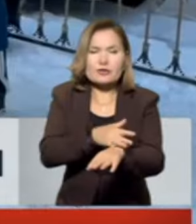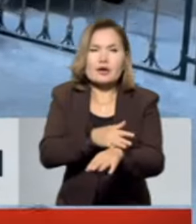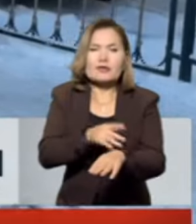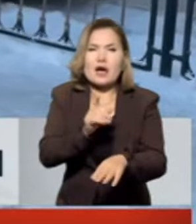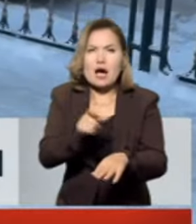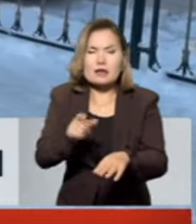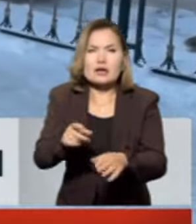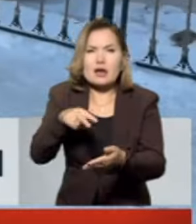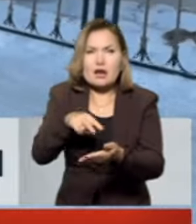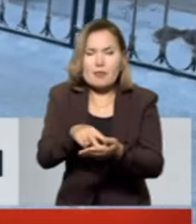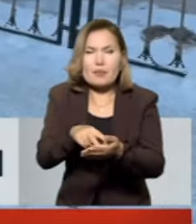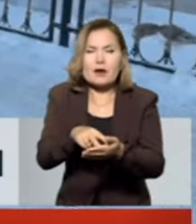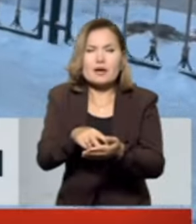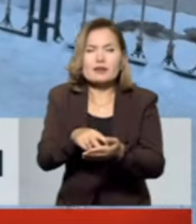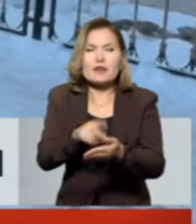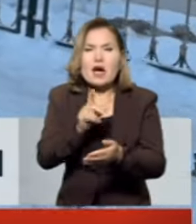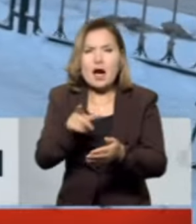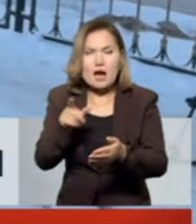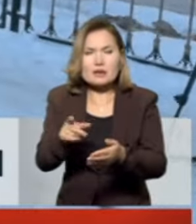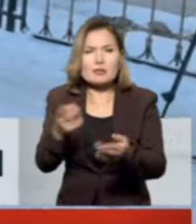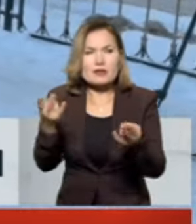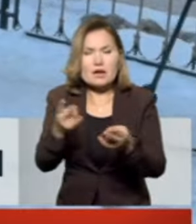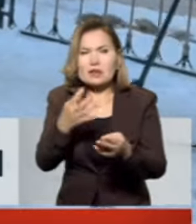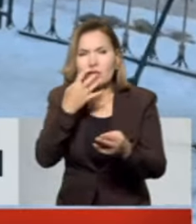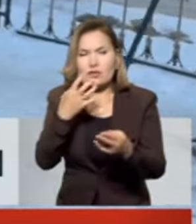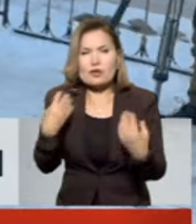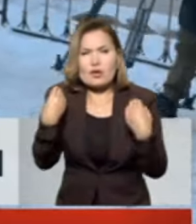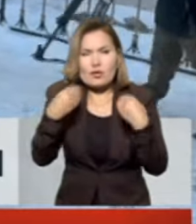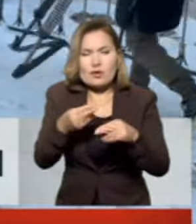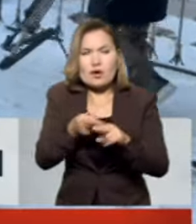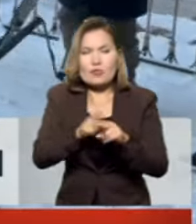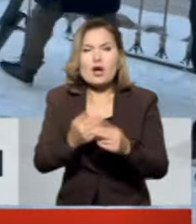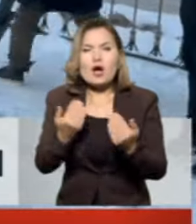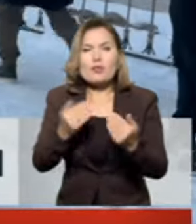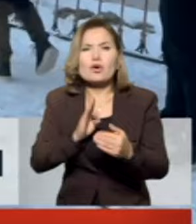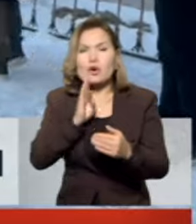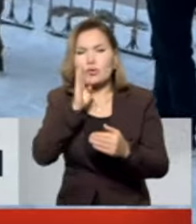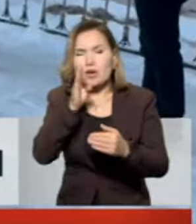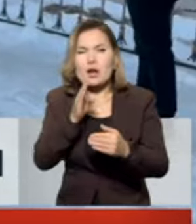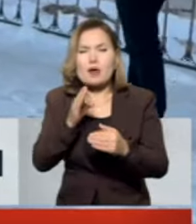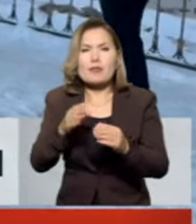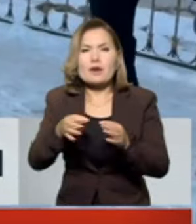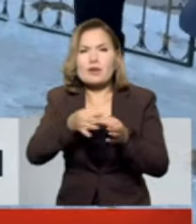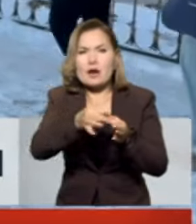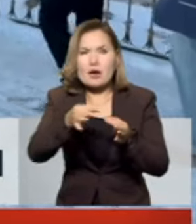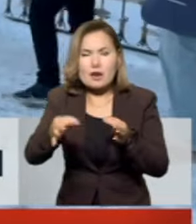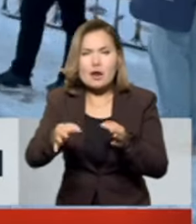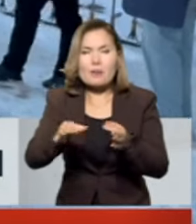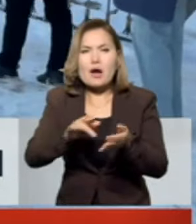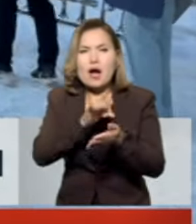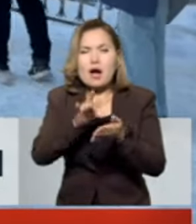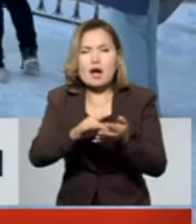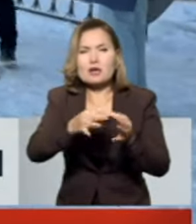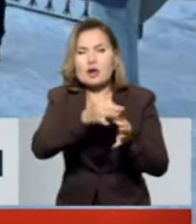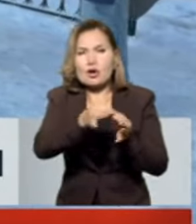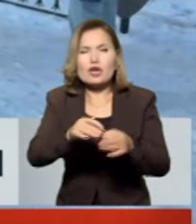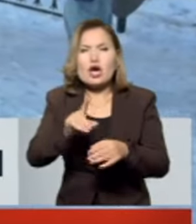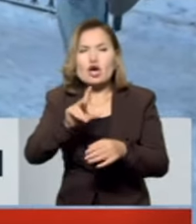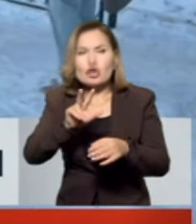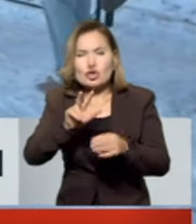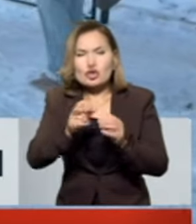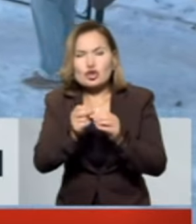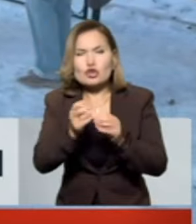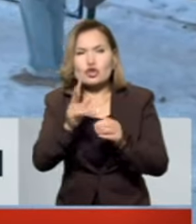қалмау үшін жылы киініп жүргендеріңіз жөн. Айтпақшы, бүгін таңертең қала маңындағы ауылдарға қатынайтын нөмірі 315,